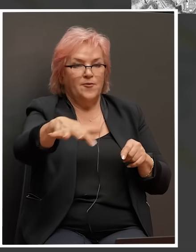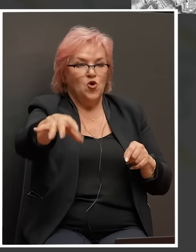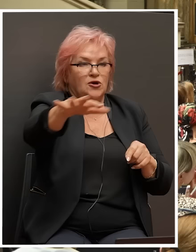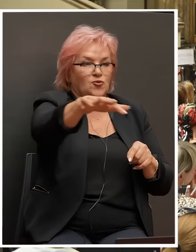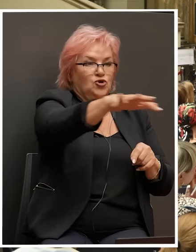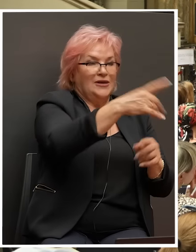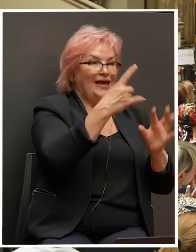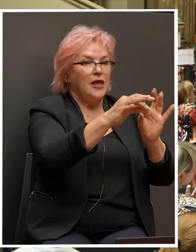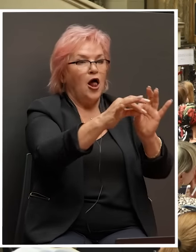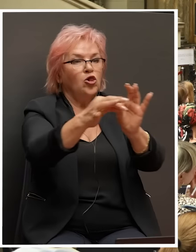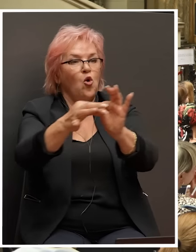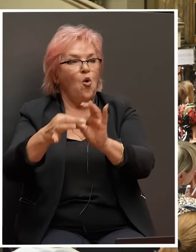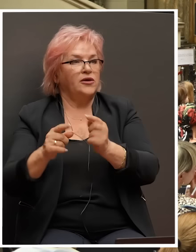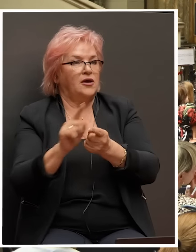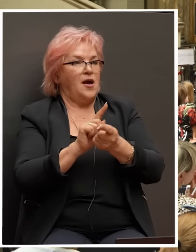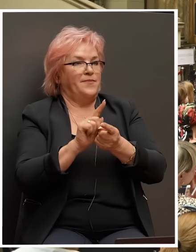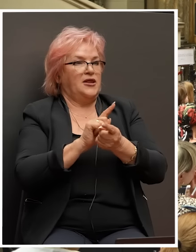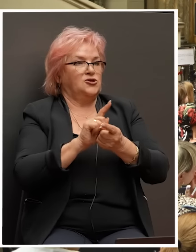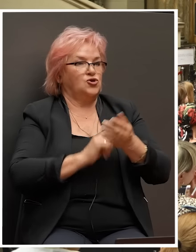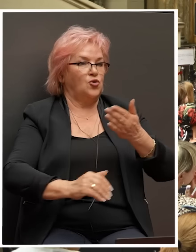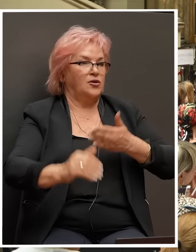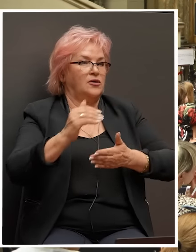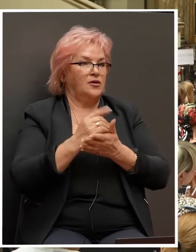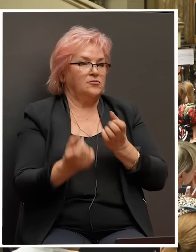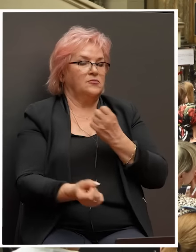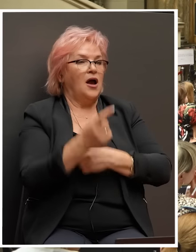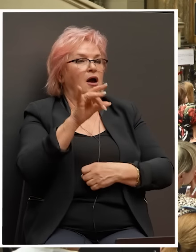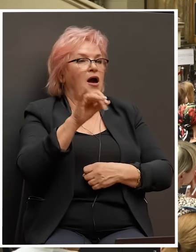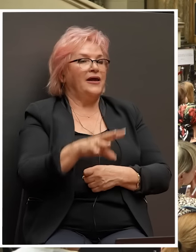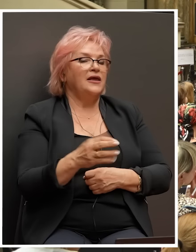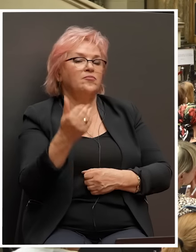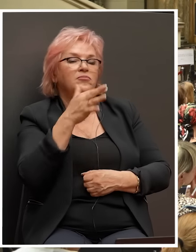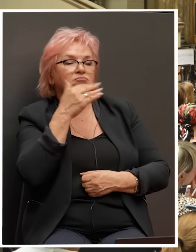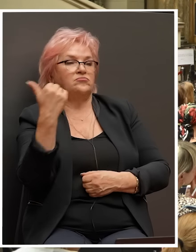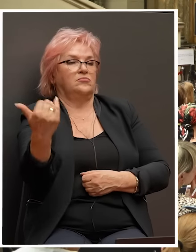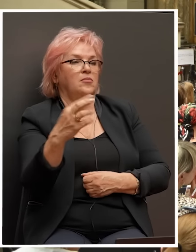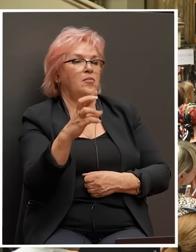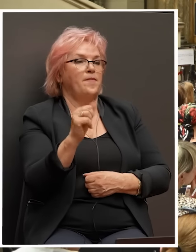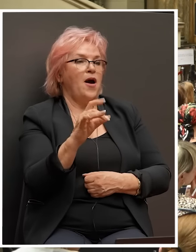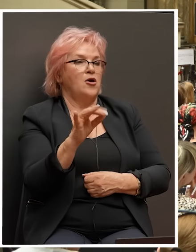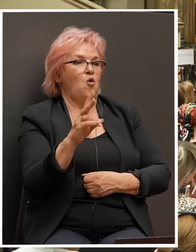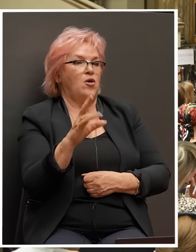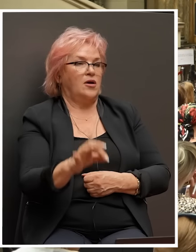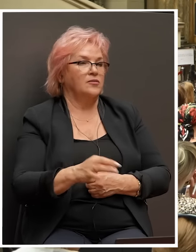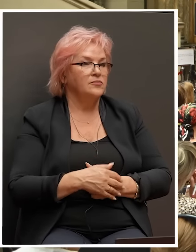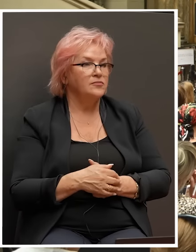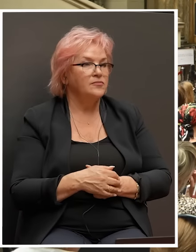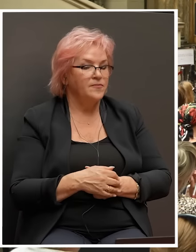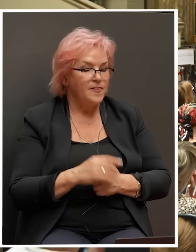логика перестройки Рима в конечном итоге и порождает Рим эпохи барокко. Дальше,